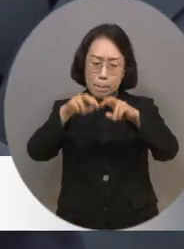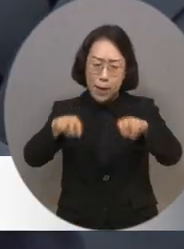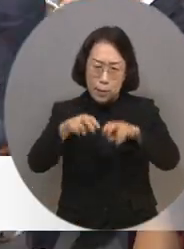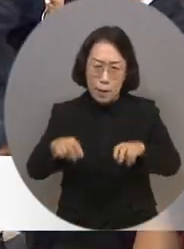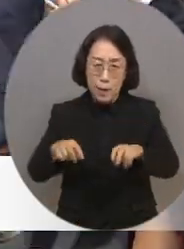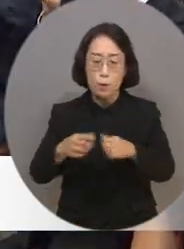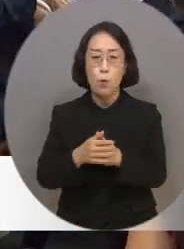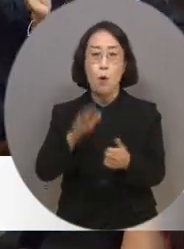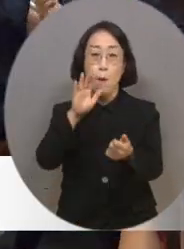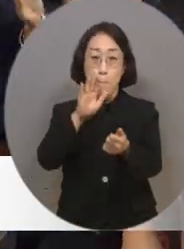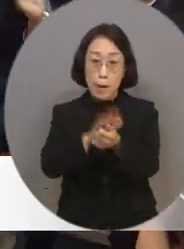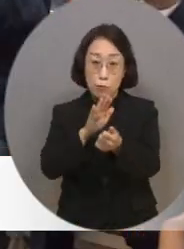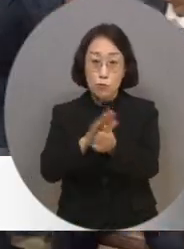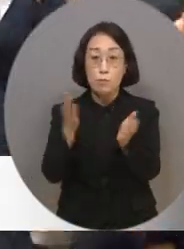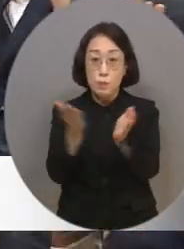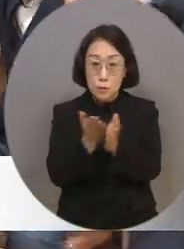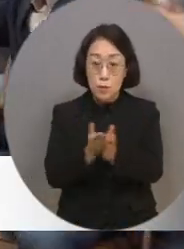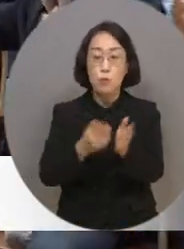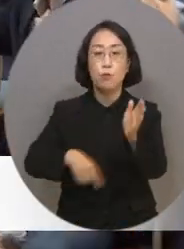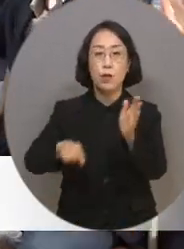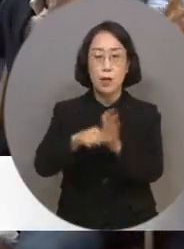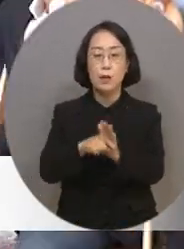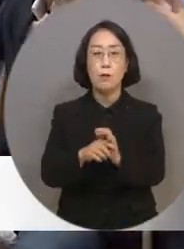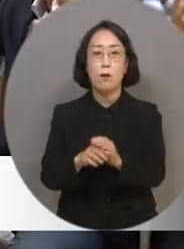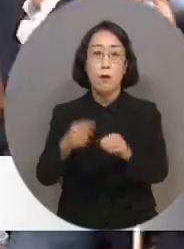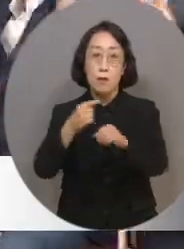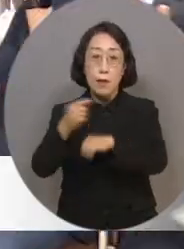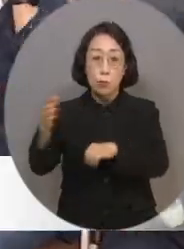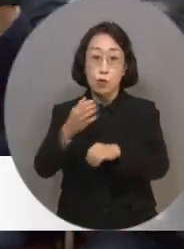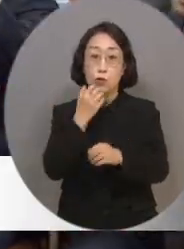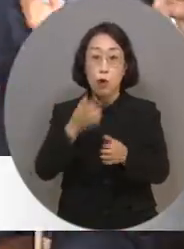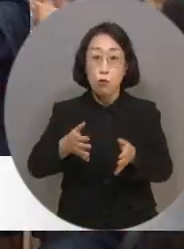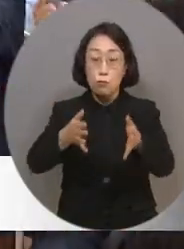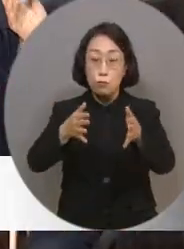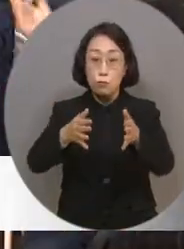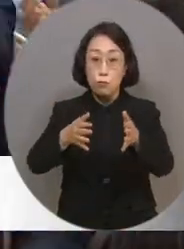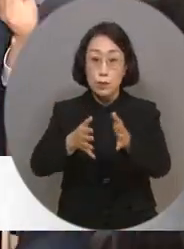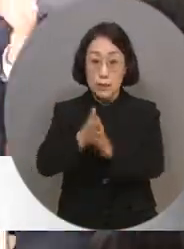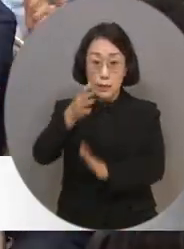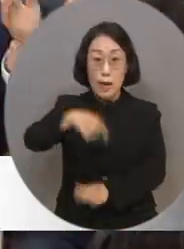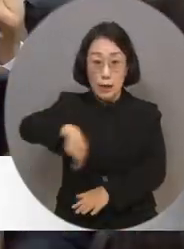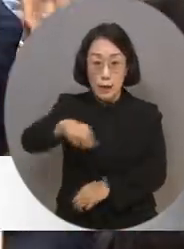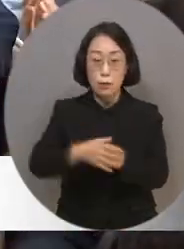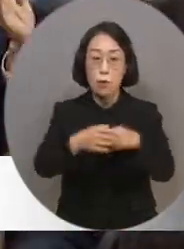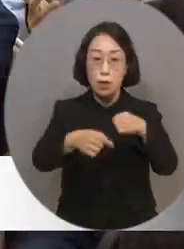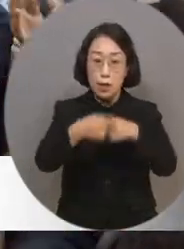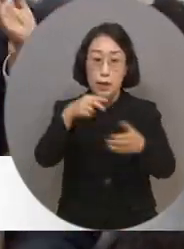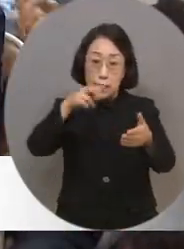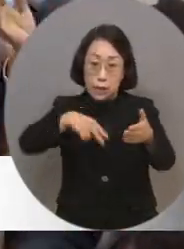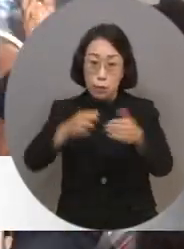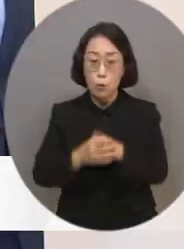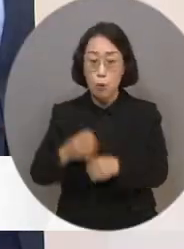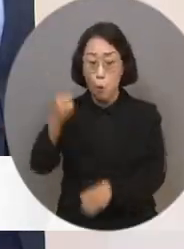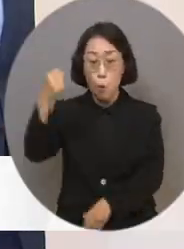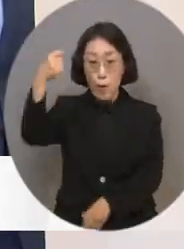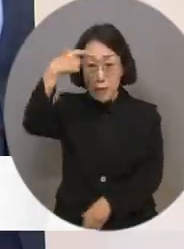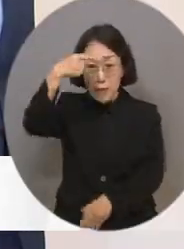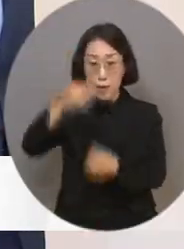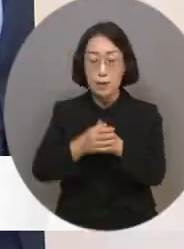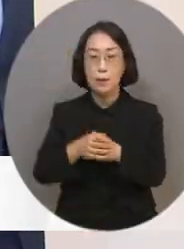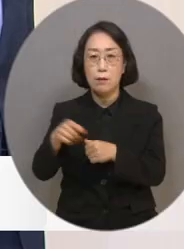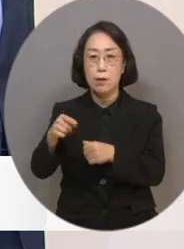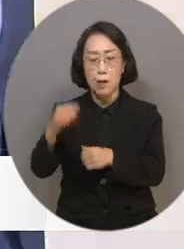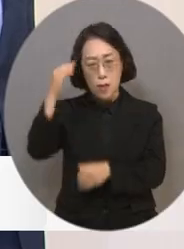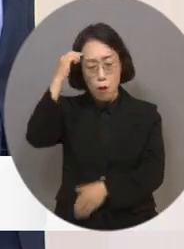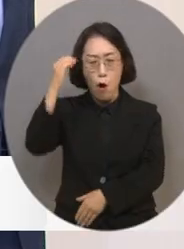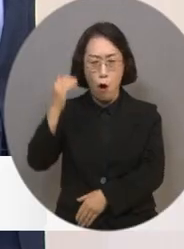지원을 공하기 위한 것으로 내년부터 서울시내 초등학교 1학년은 난도 고등학교 1학년은 경계선